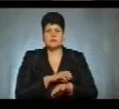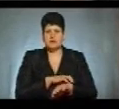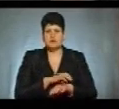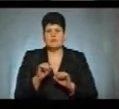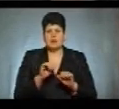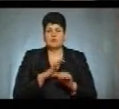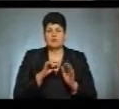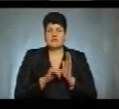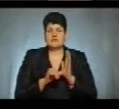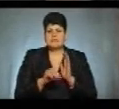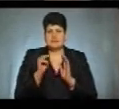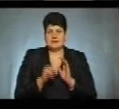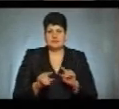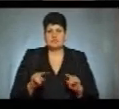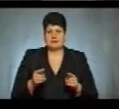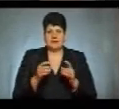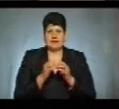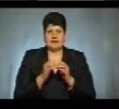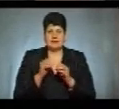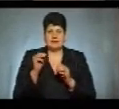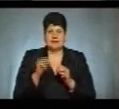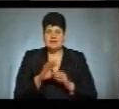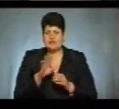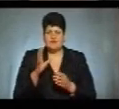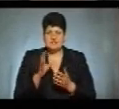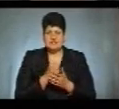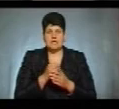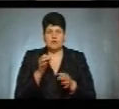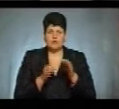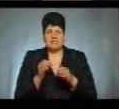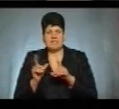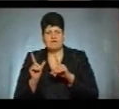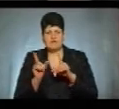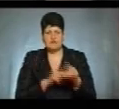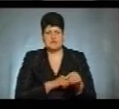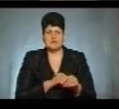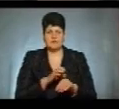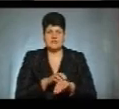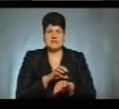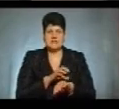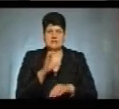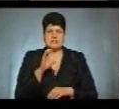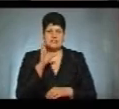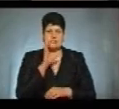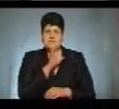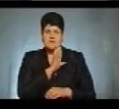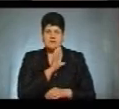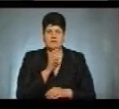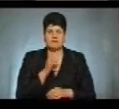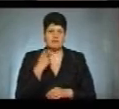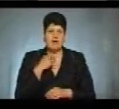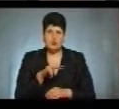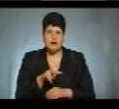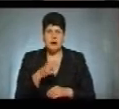тисяч арештовано, 10 тисяч вони встигли осудити і вивезти в Сибір в таборі, а